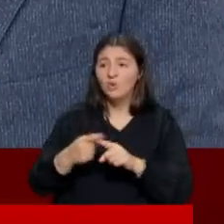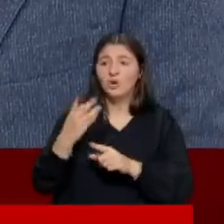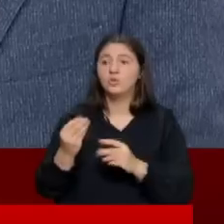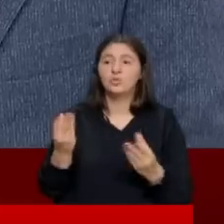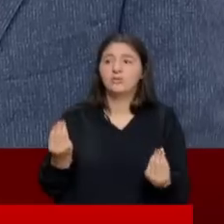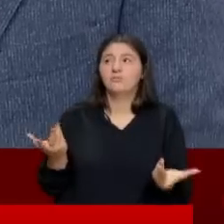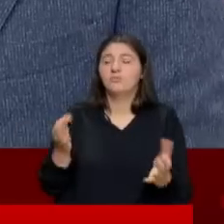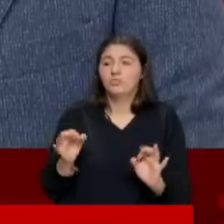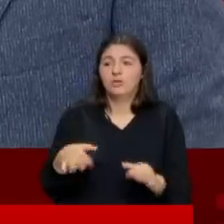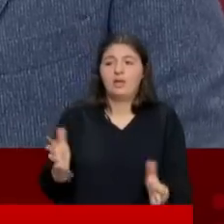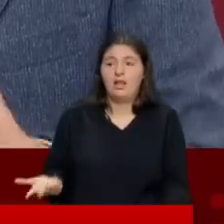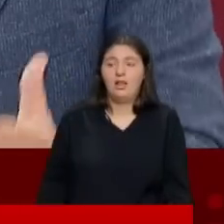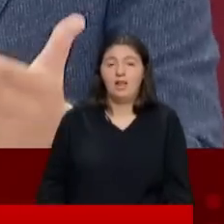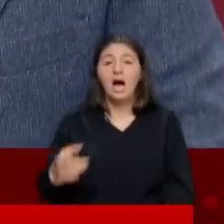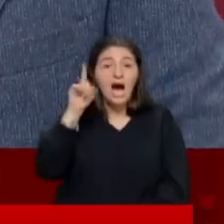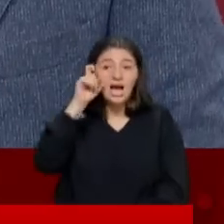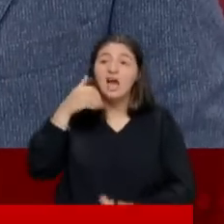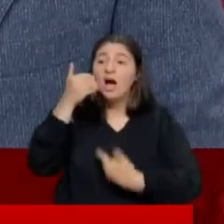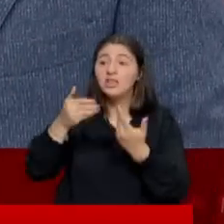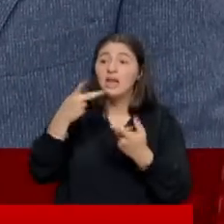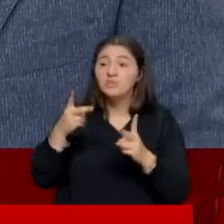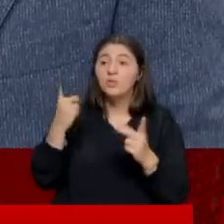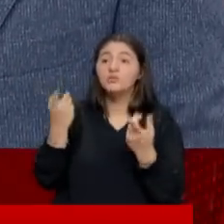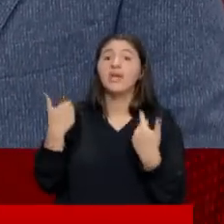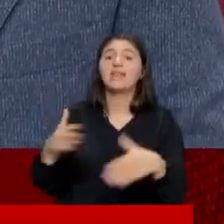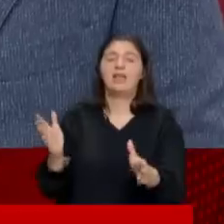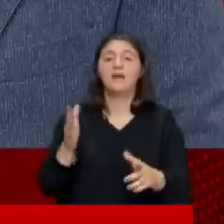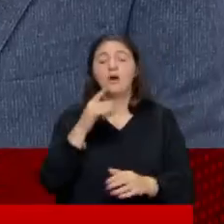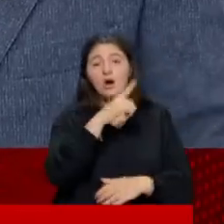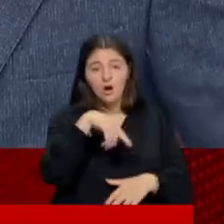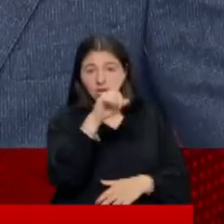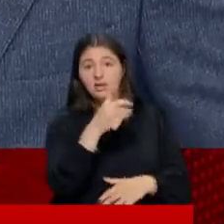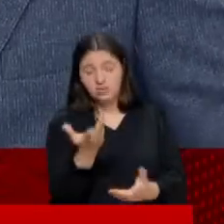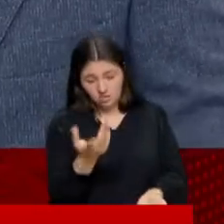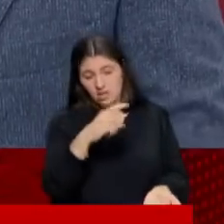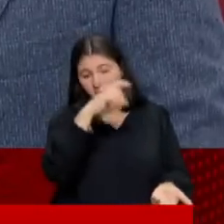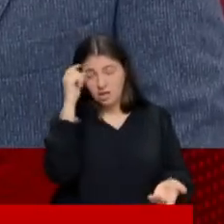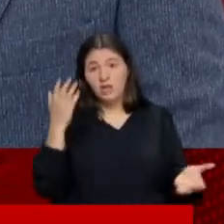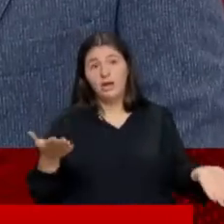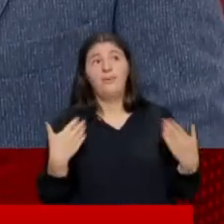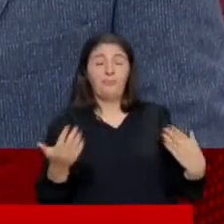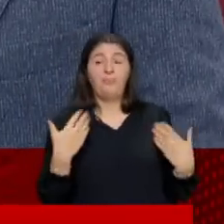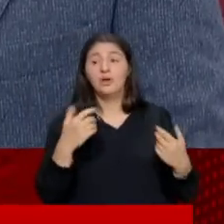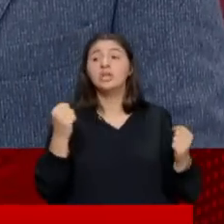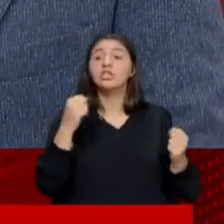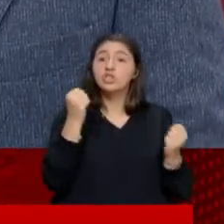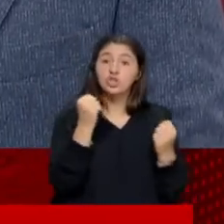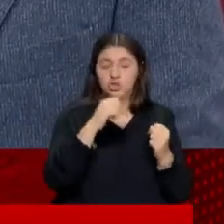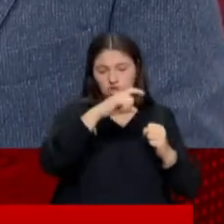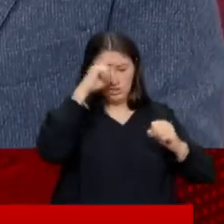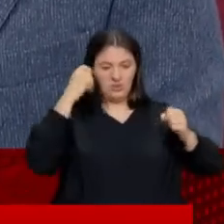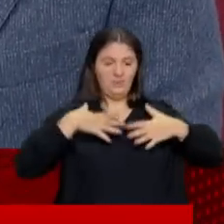çok da mümkün görünmüyor akılla izah edilebilecek bir durum değil Ne yazalım Ama onların da yazın serinlemesi kışın